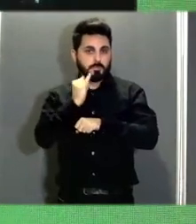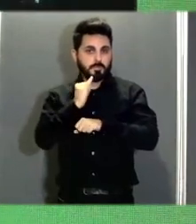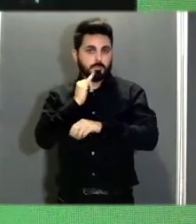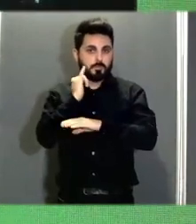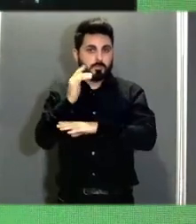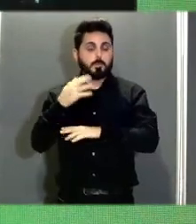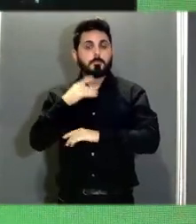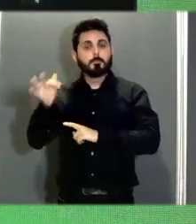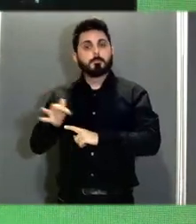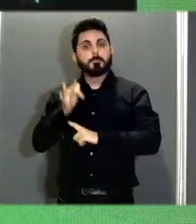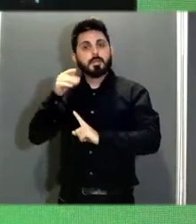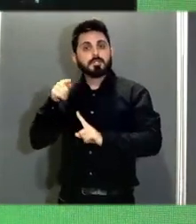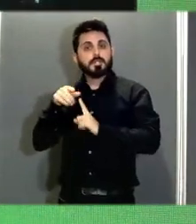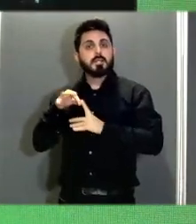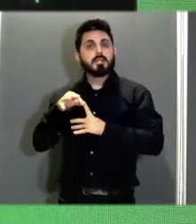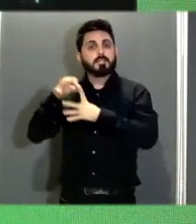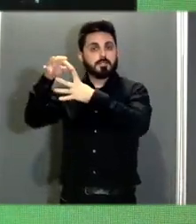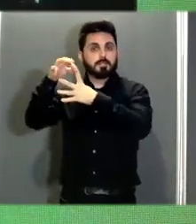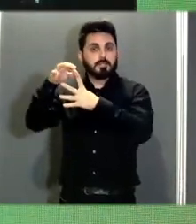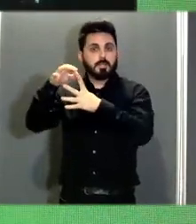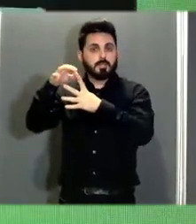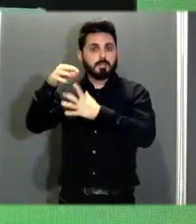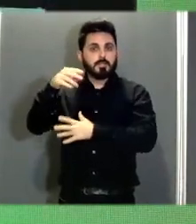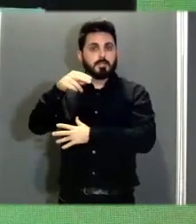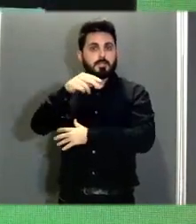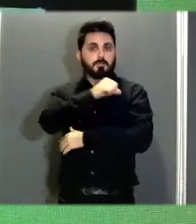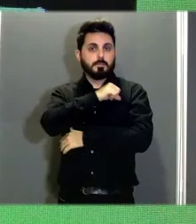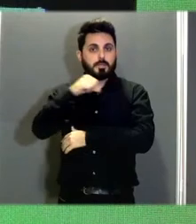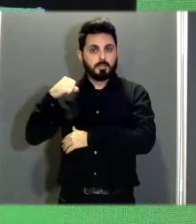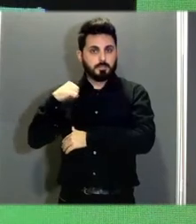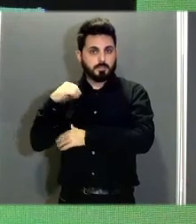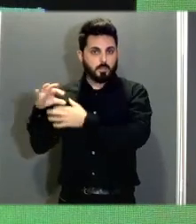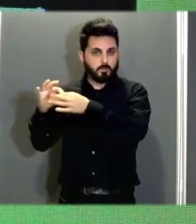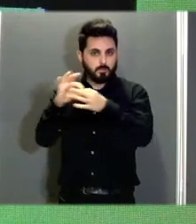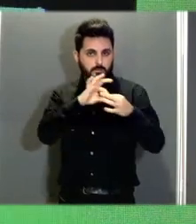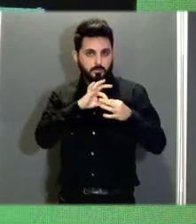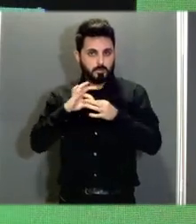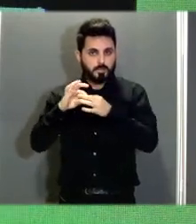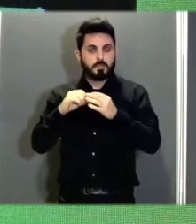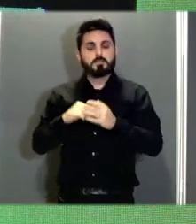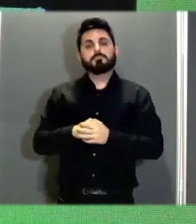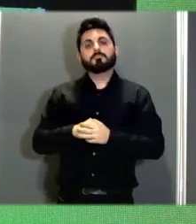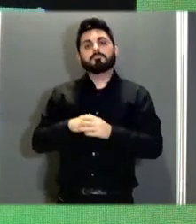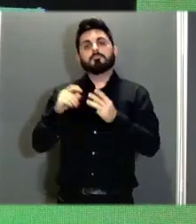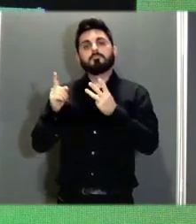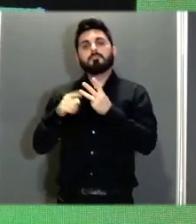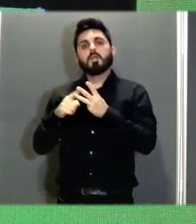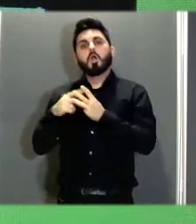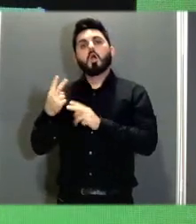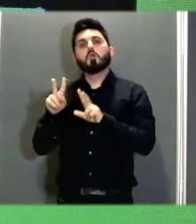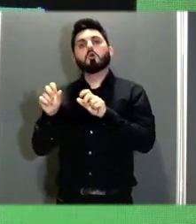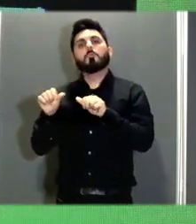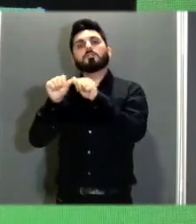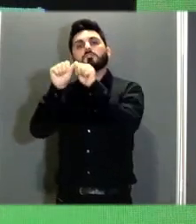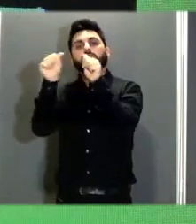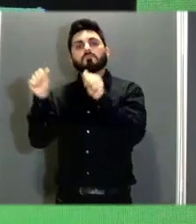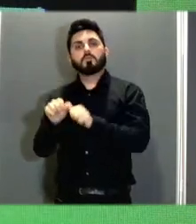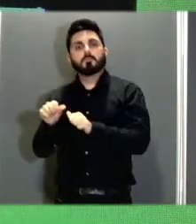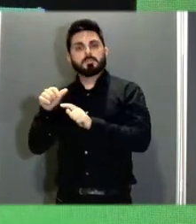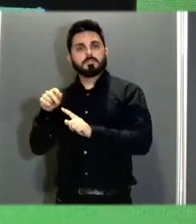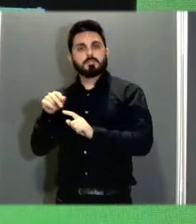de l'independentisme unilateral i noves formes d'institucionalització de la